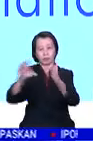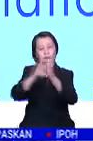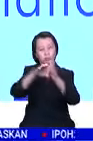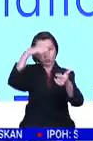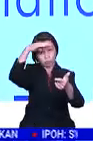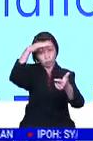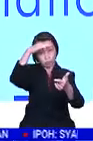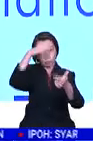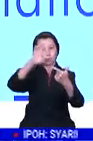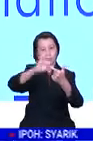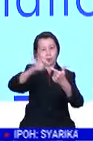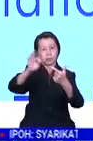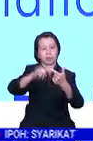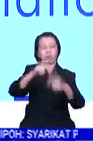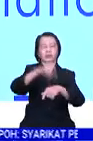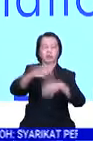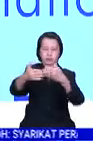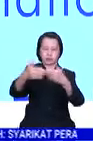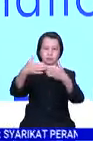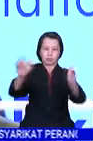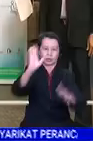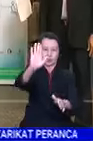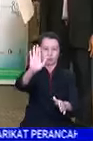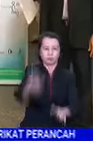Johor, Pulau Pinang dalam masa terdekat.